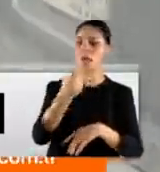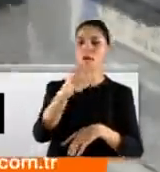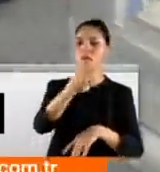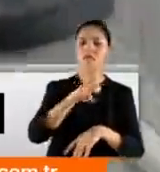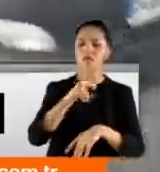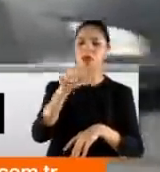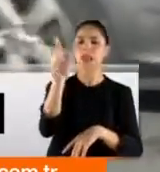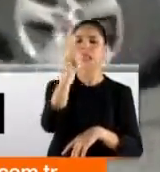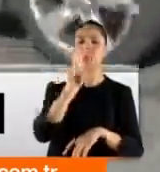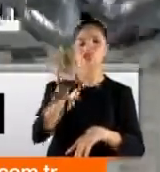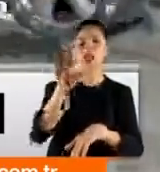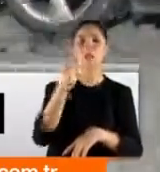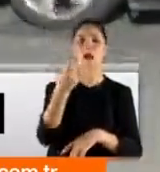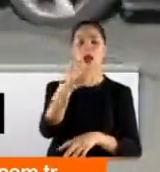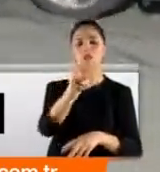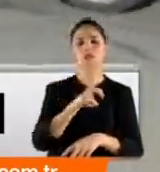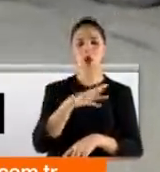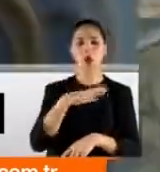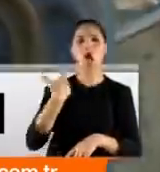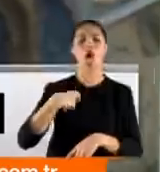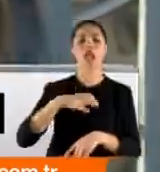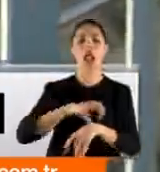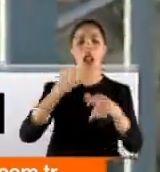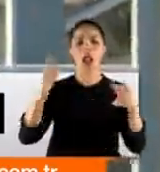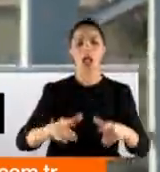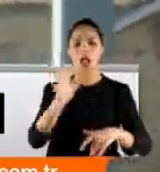alıyorlar? 250. 250. 250 TL alıyor özel hastanede.